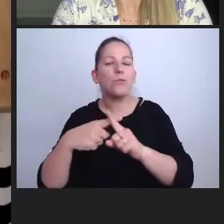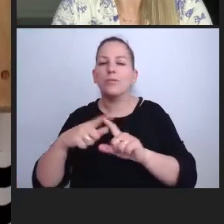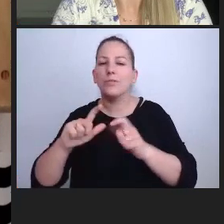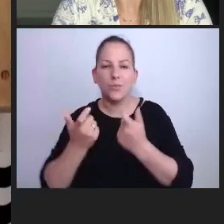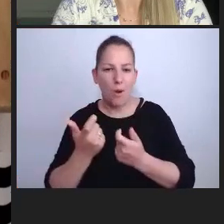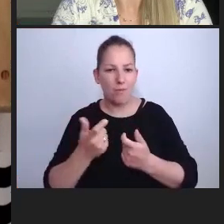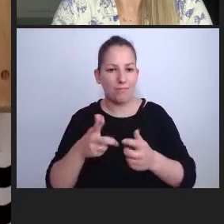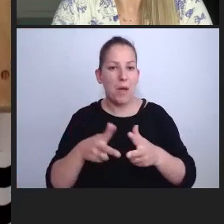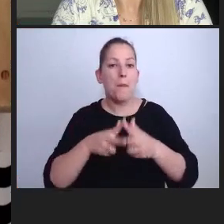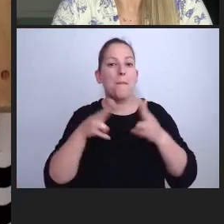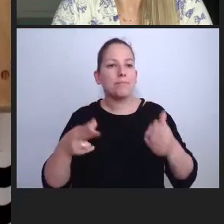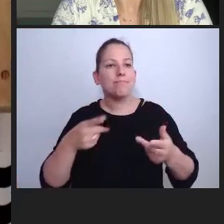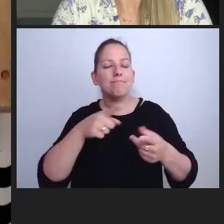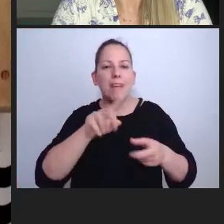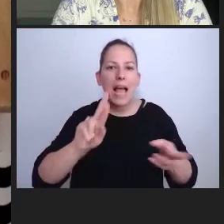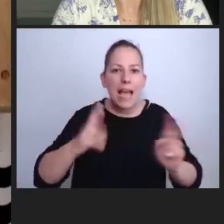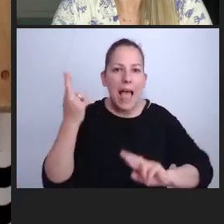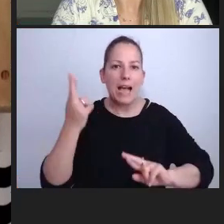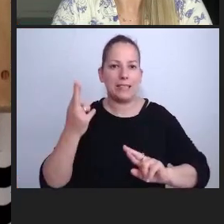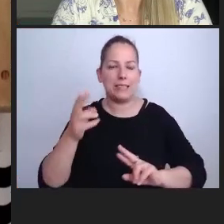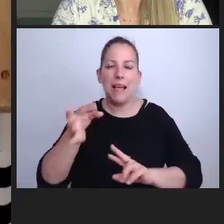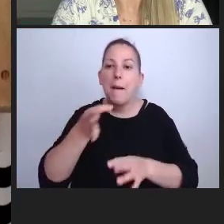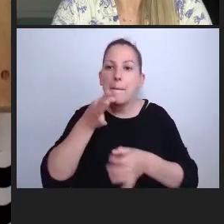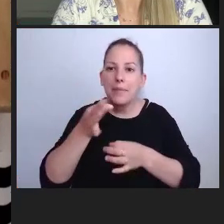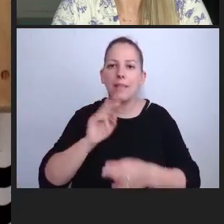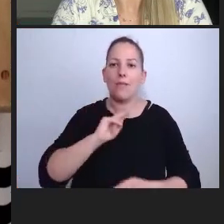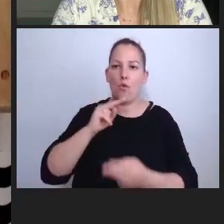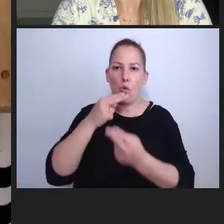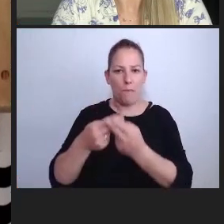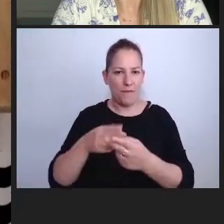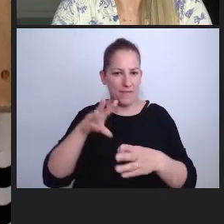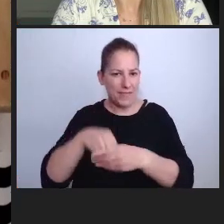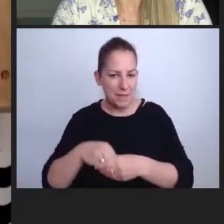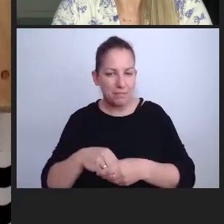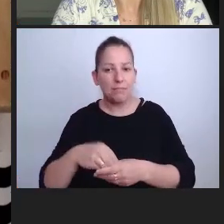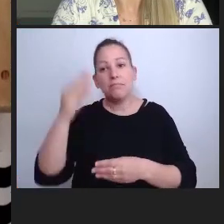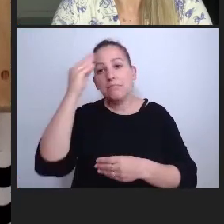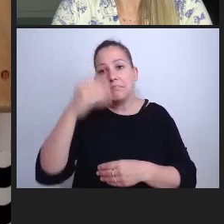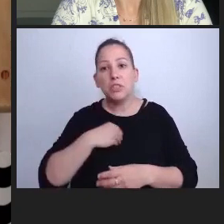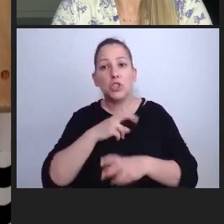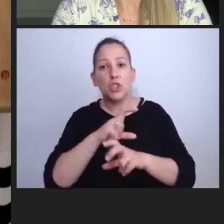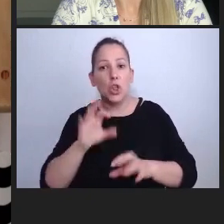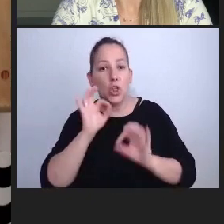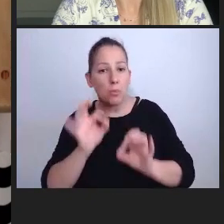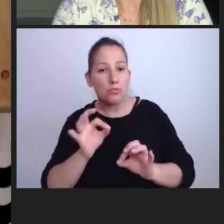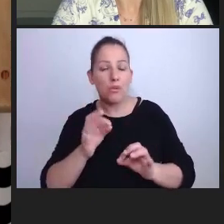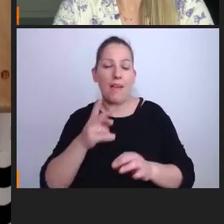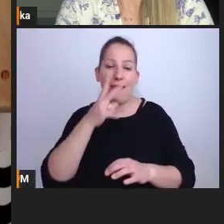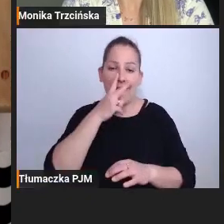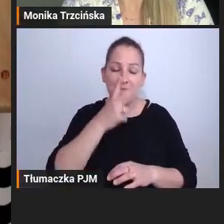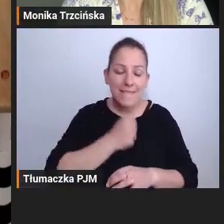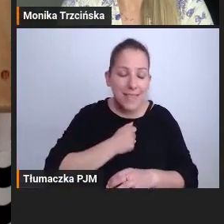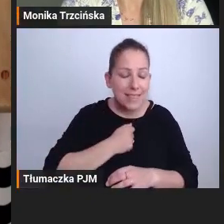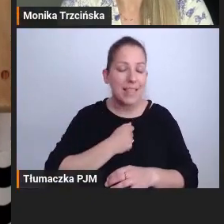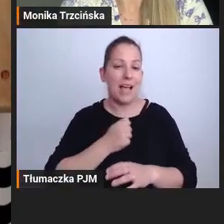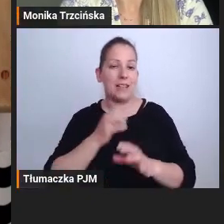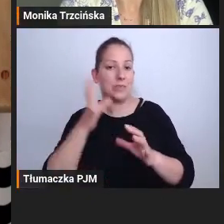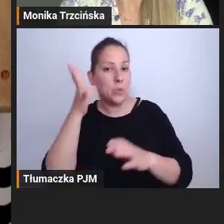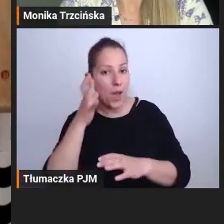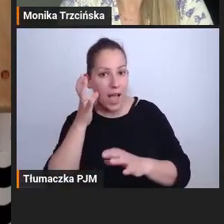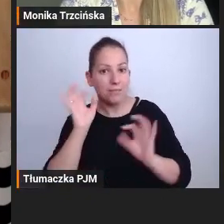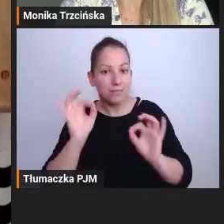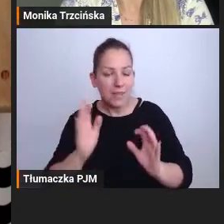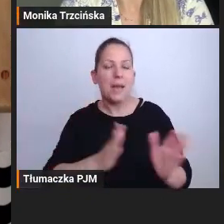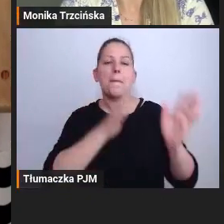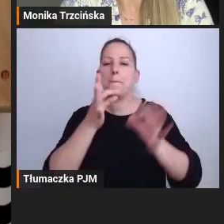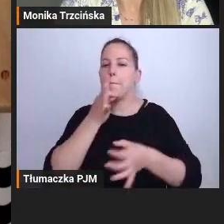podczas niej reagować, odpowiadać na Wasze pytania. Na początek dajcie nam znać, czy nas dobrze widać, dobrze słychać, a potem przejdźcie do pytań